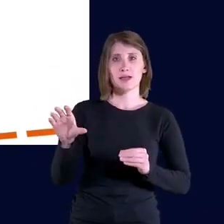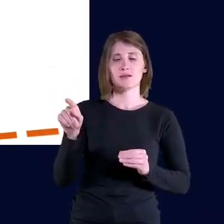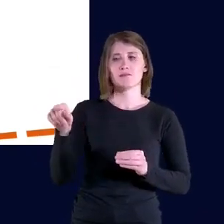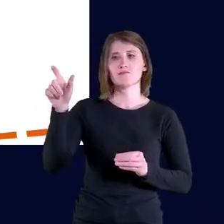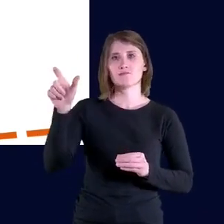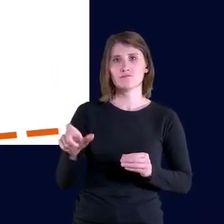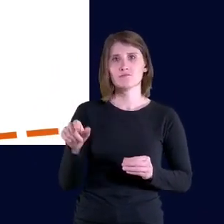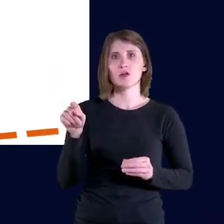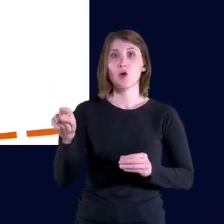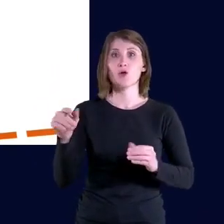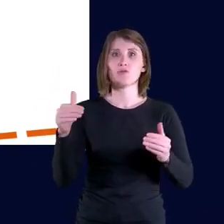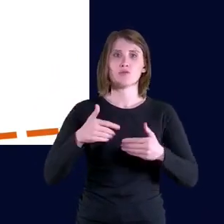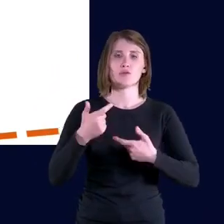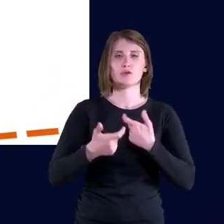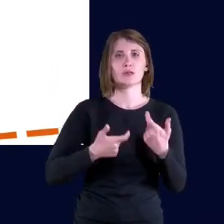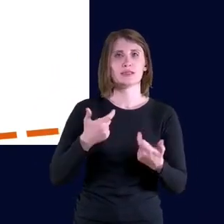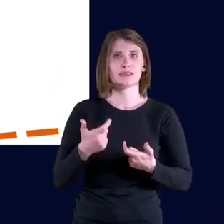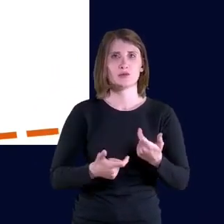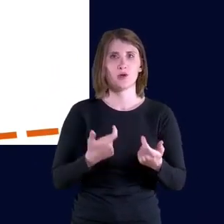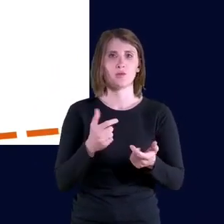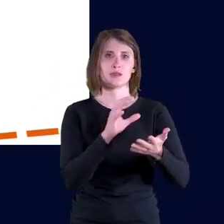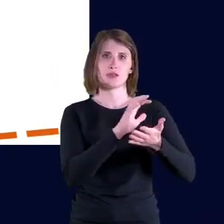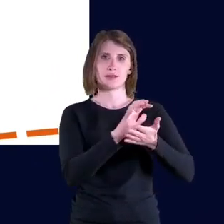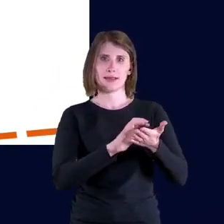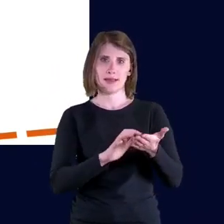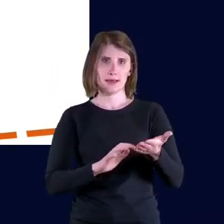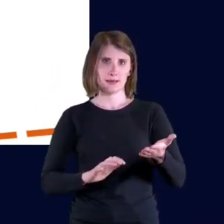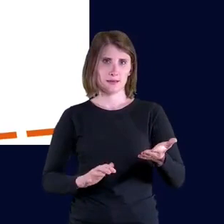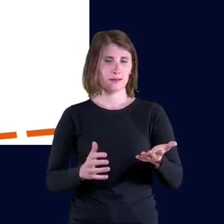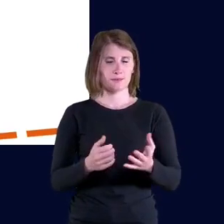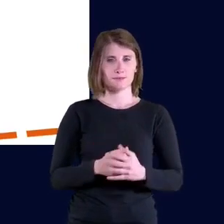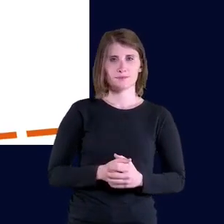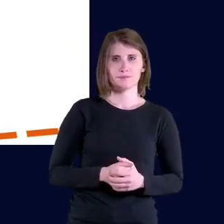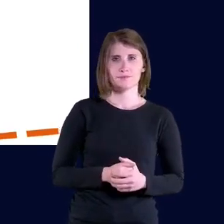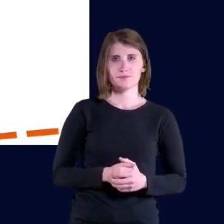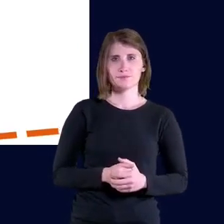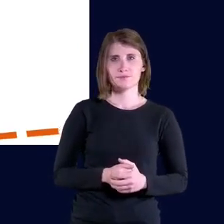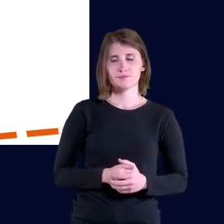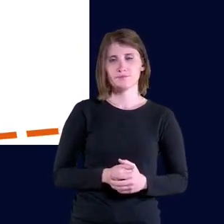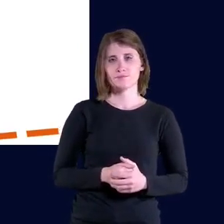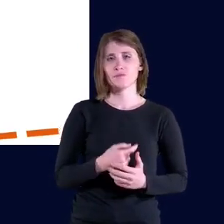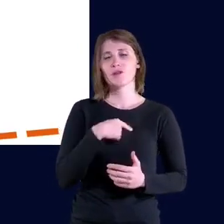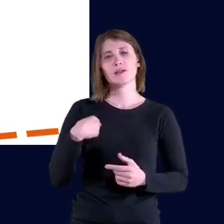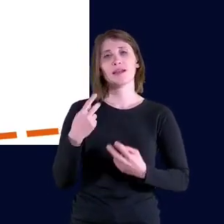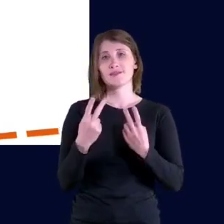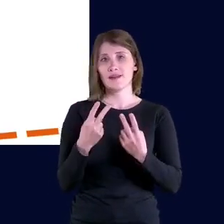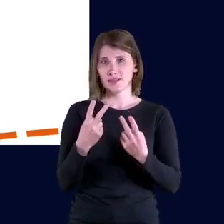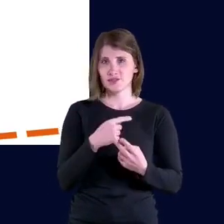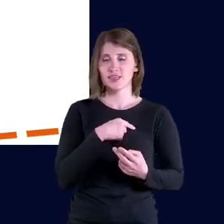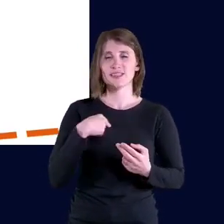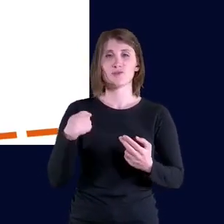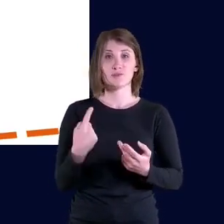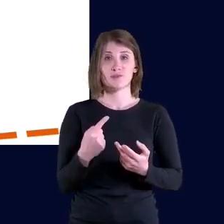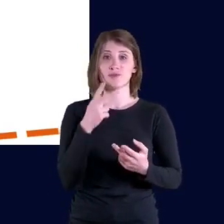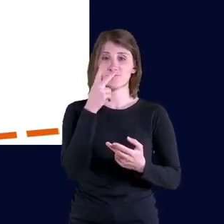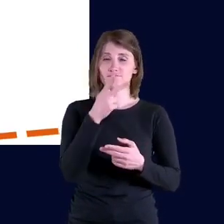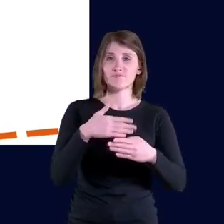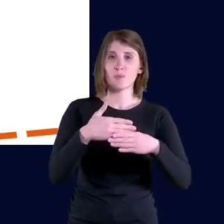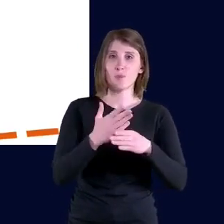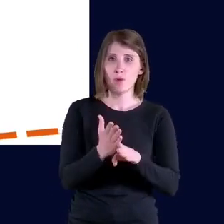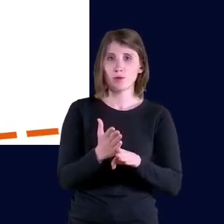Użytkownik może zrobić z tekstem i tutaj też ważne jest to że uwzględniamy właśnie podział